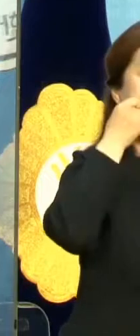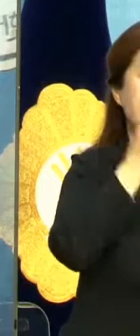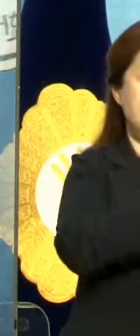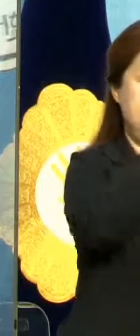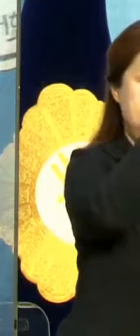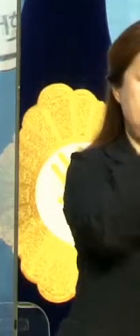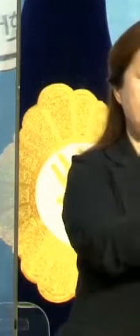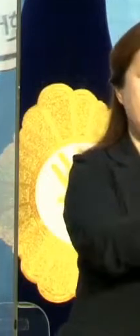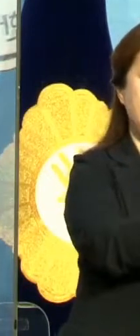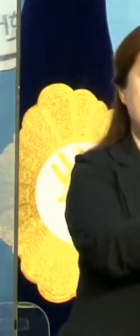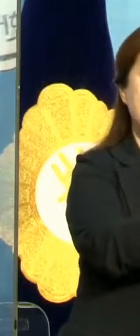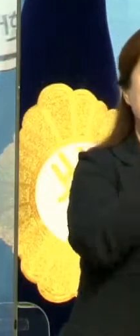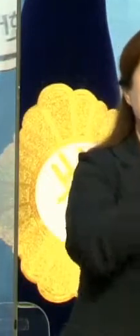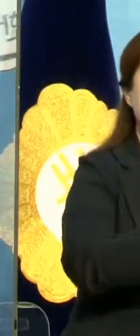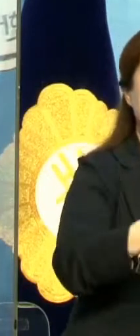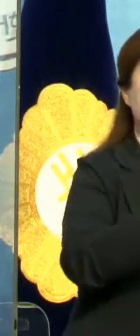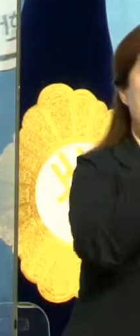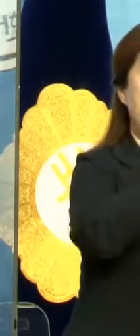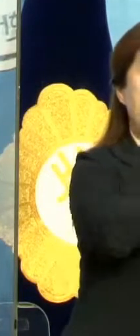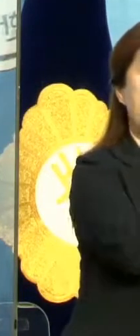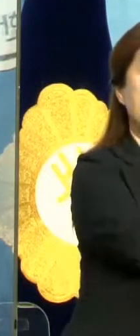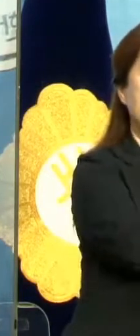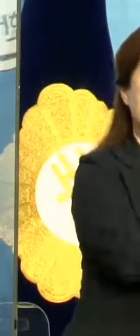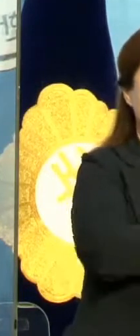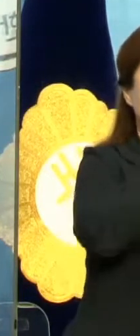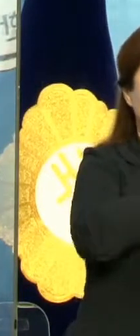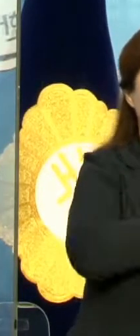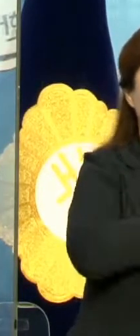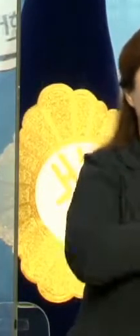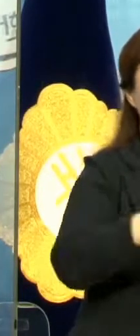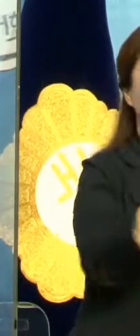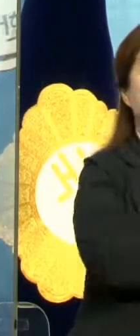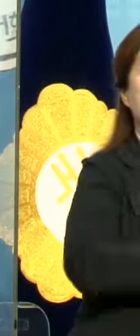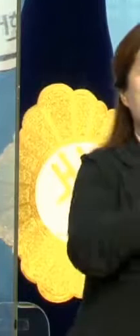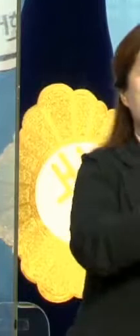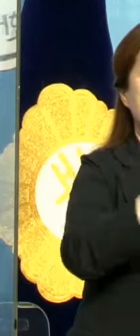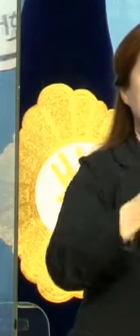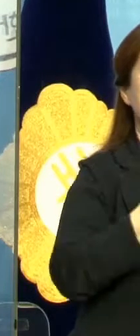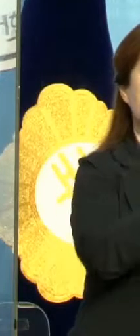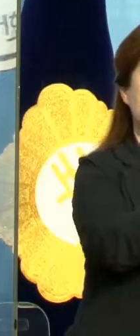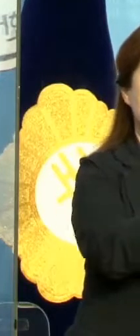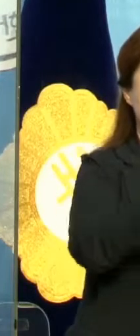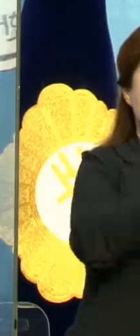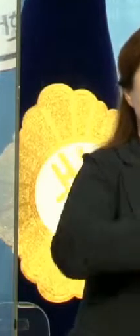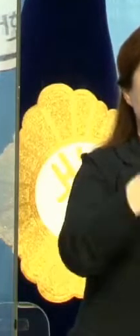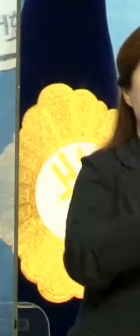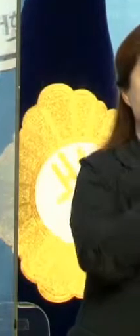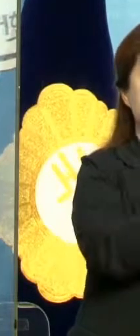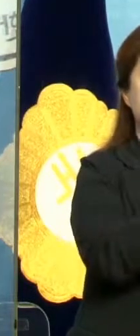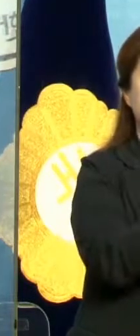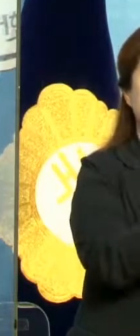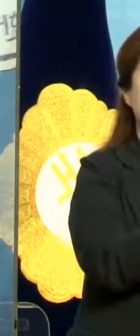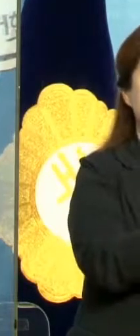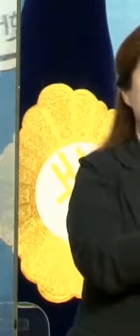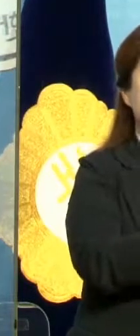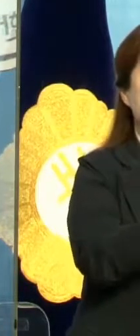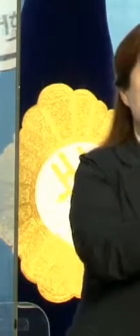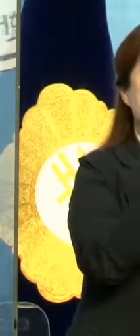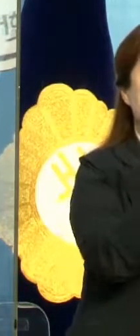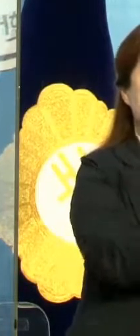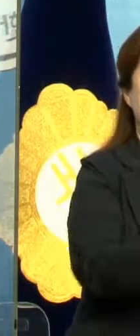그리고 현재 국가 권 위원회가 그 국회에 제출한 공직자 2 의 충돌 방지 법안 에 의하더라도